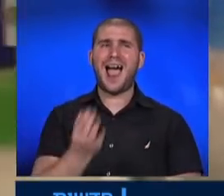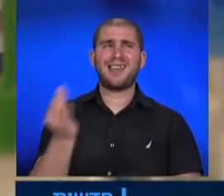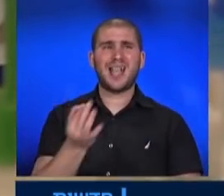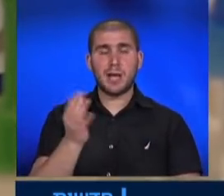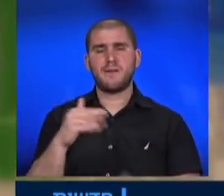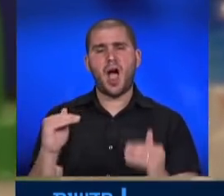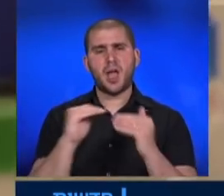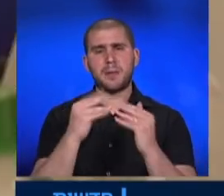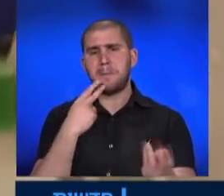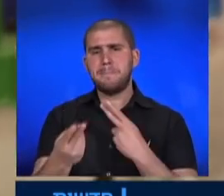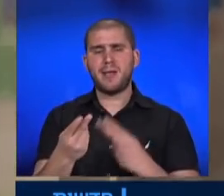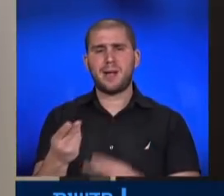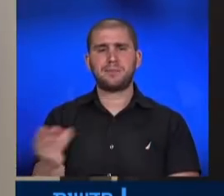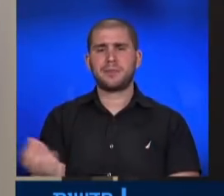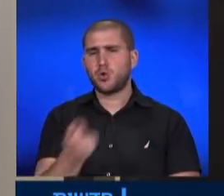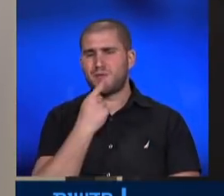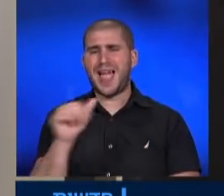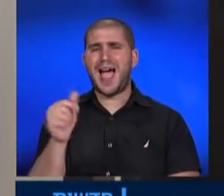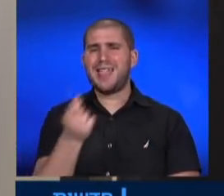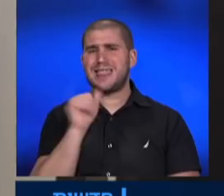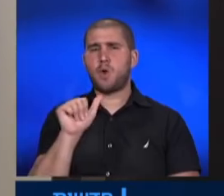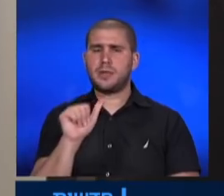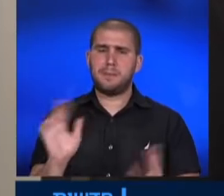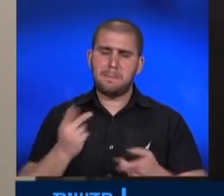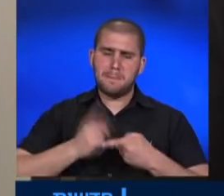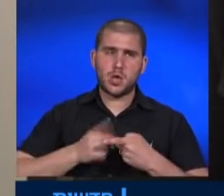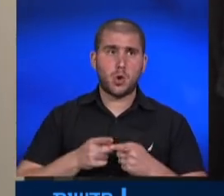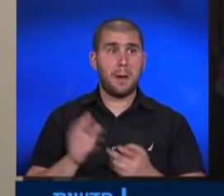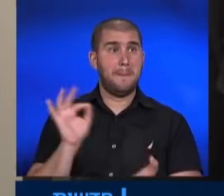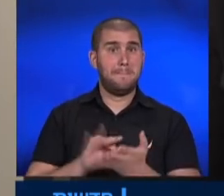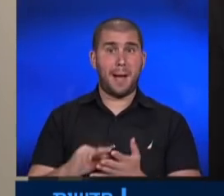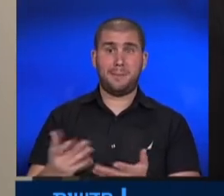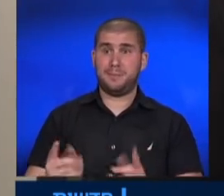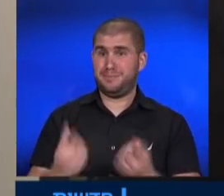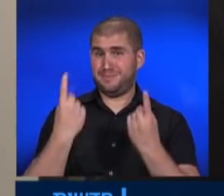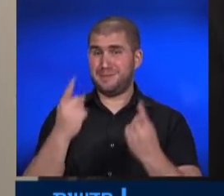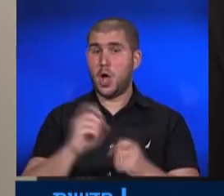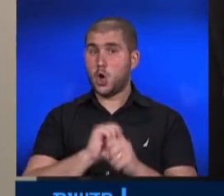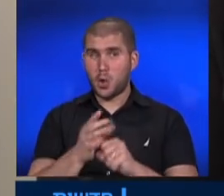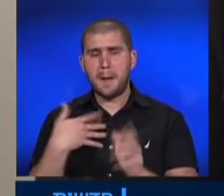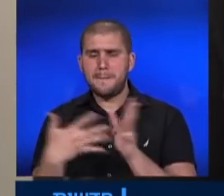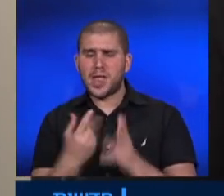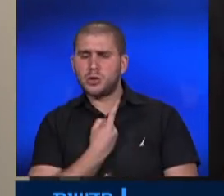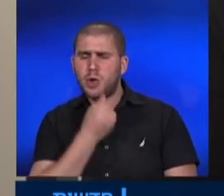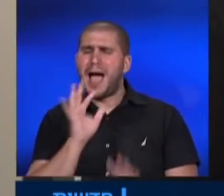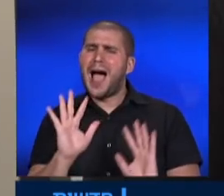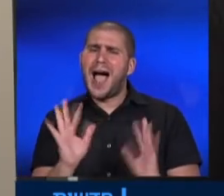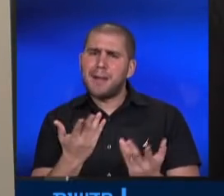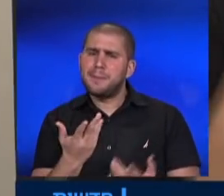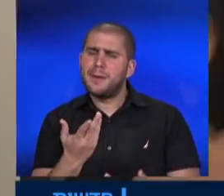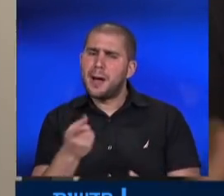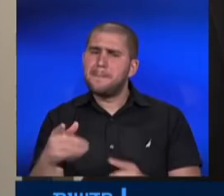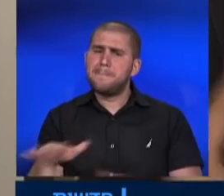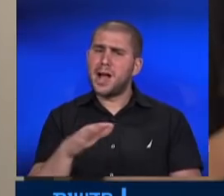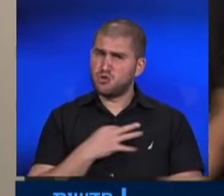להם מענה אנטיביוטי מדויק. כשהגיעה הקורונה, אנחנו בחנו את עצמנו ושאלנו האם המערכת שלנו